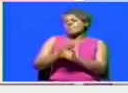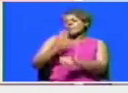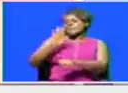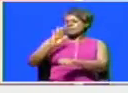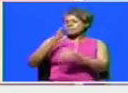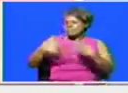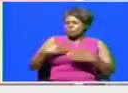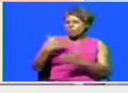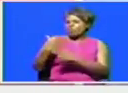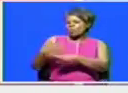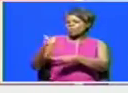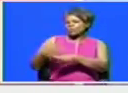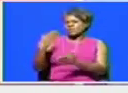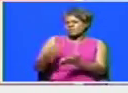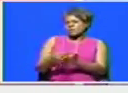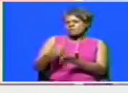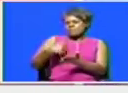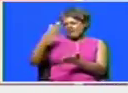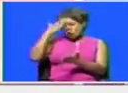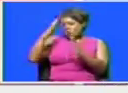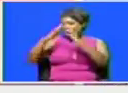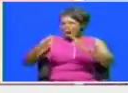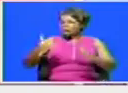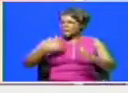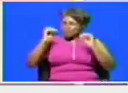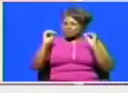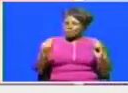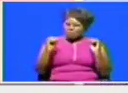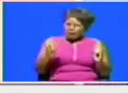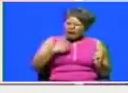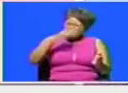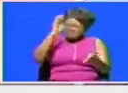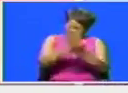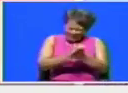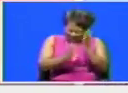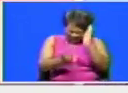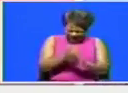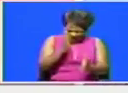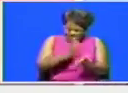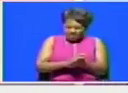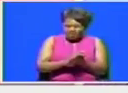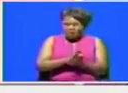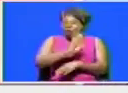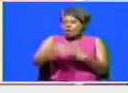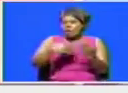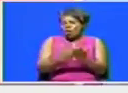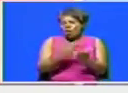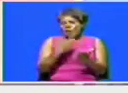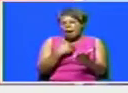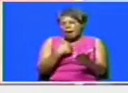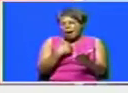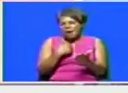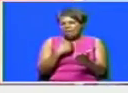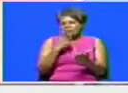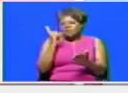pombe. Hata mimi wengine nawajua hawana manyumba nyumbani kwao, hauna lolote, Na mimi wanasema kila kitu kuna expiry date. Mm. Kwa hivyo sema